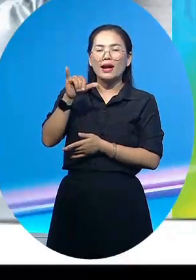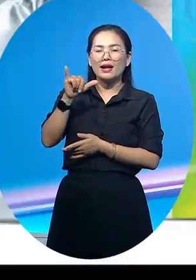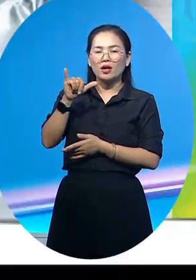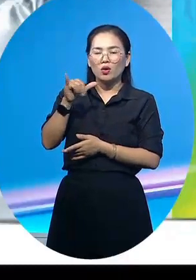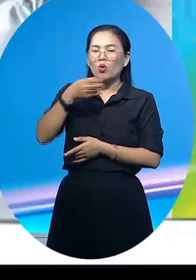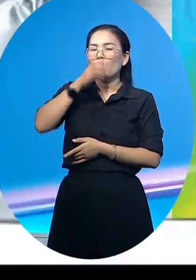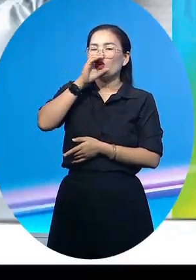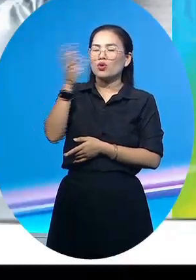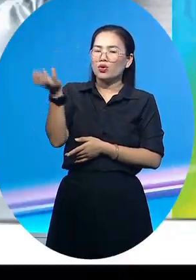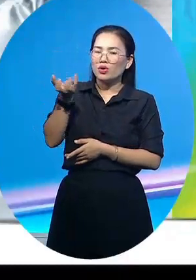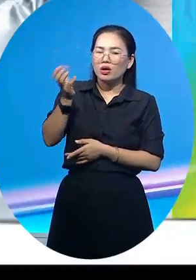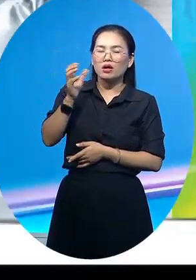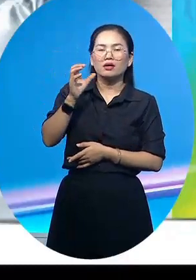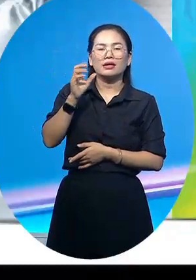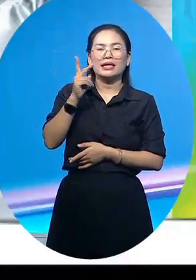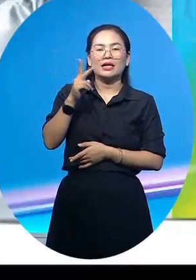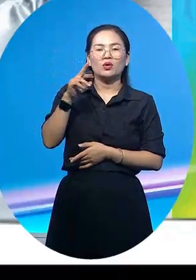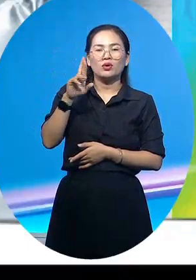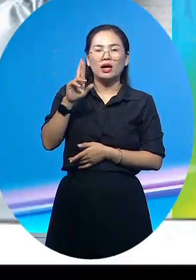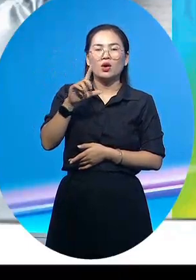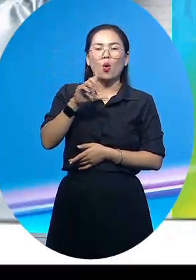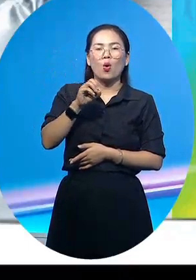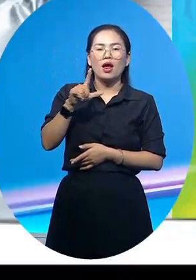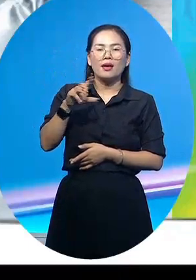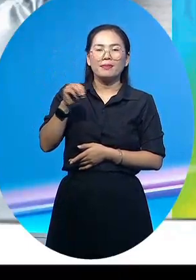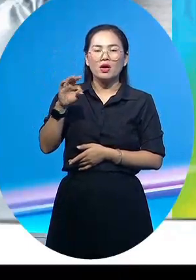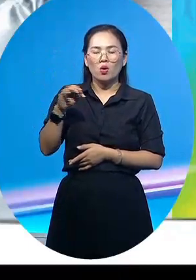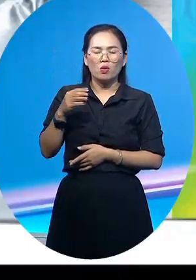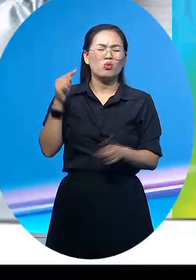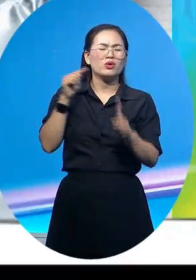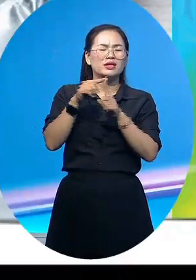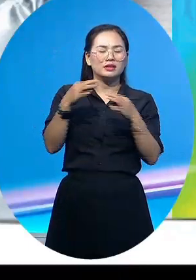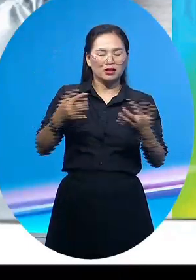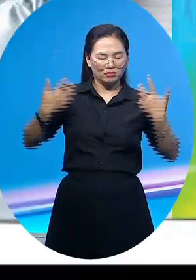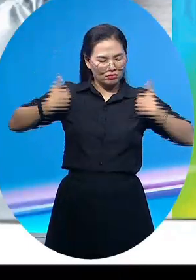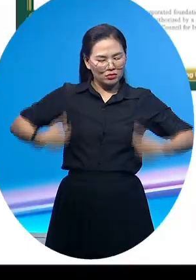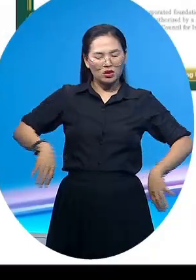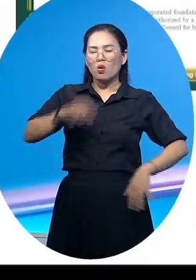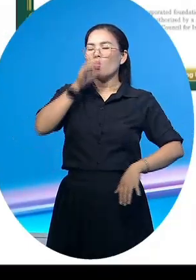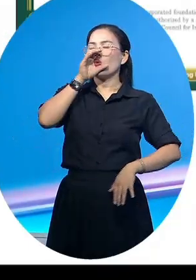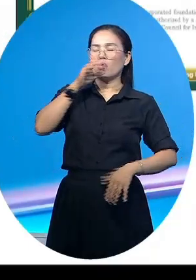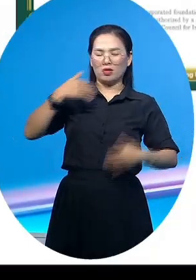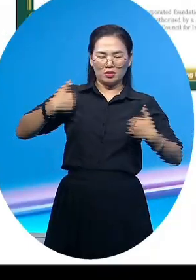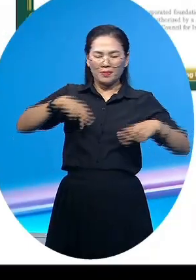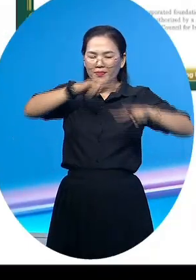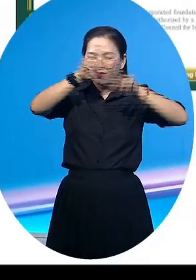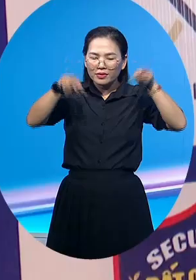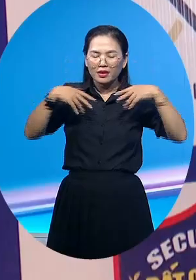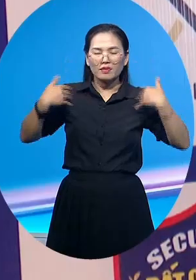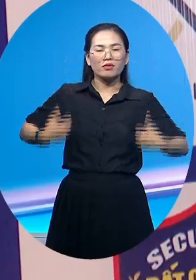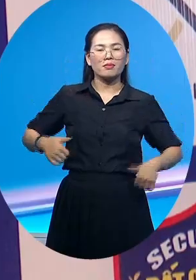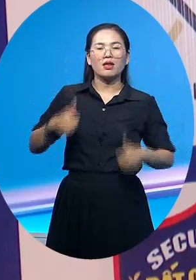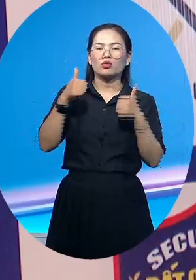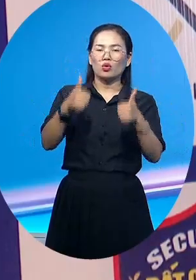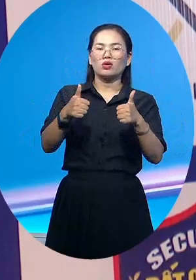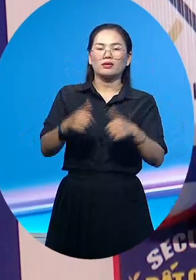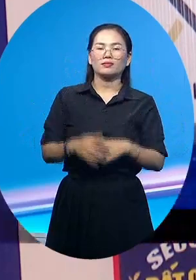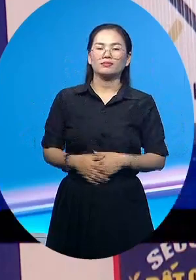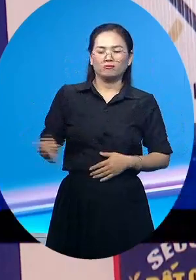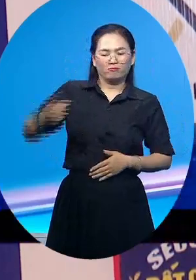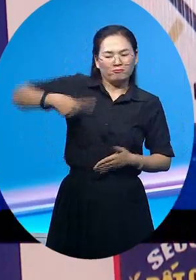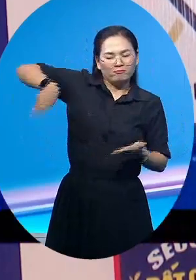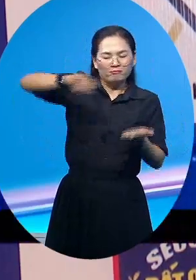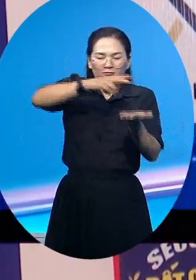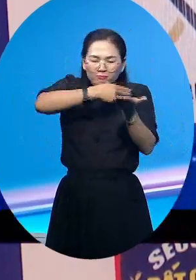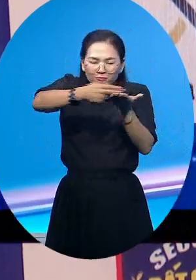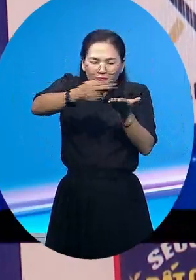phẩm dinh dưỡng thể thao Olympia với thông điệp tìm thấy phiên bản Lý Tưởng của chính mình Chúng tôi có kế hoạch